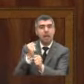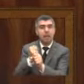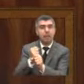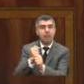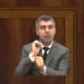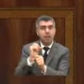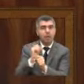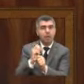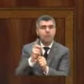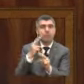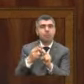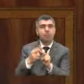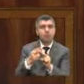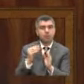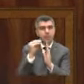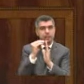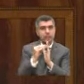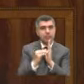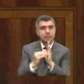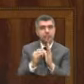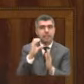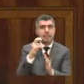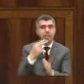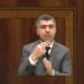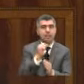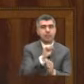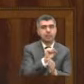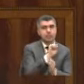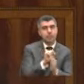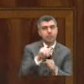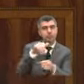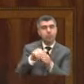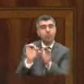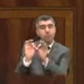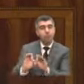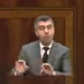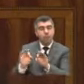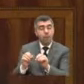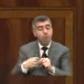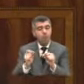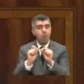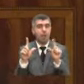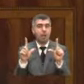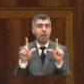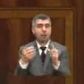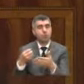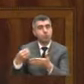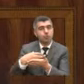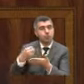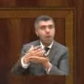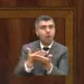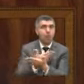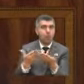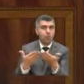أن ننسى آثار الجائحة على المقاولة المغربية المتوسطة والصغيرة، فالمطلوب منكم توضيحها أكثر وبدقة وتحديد